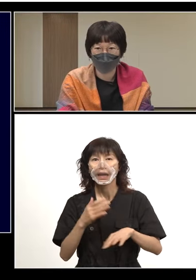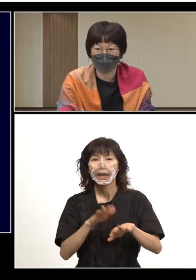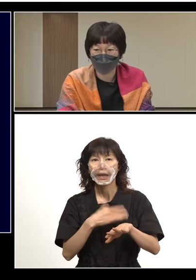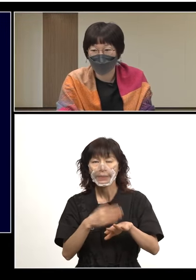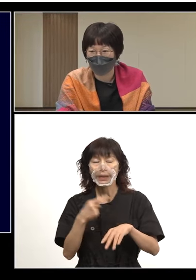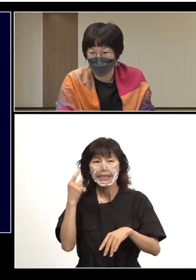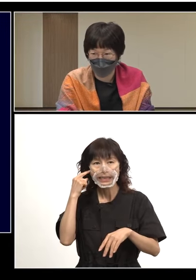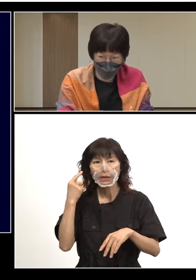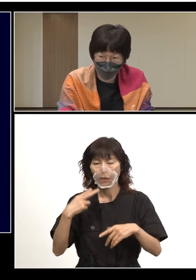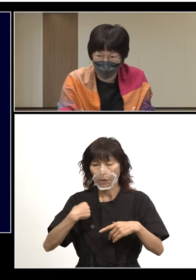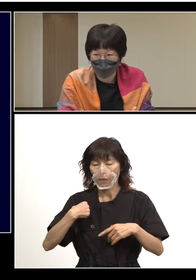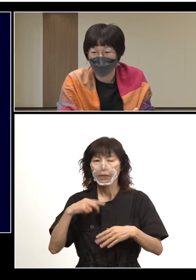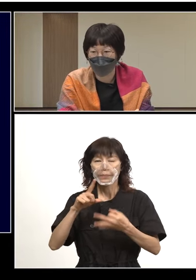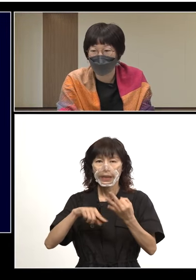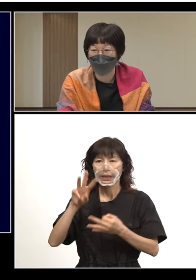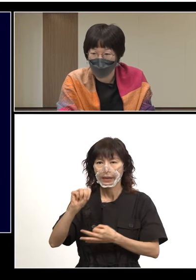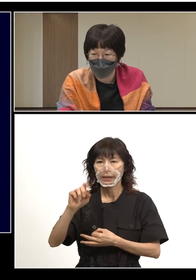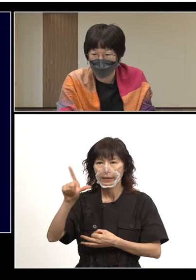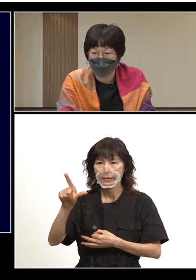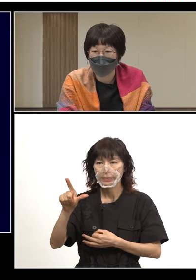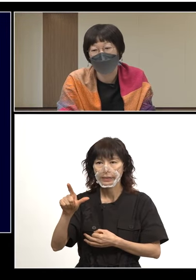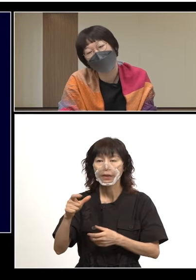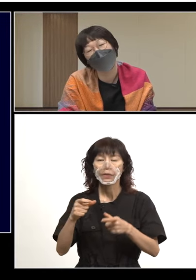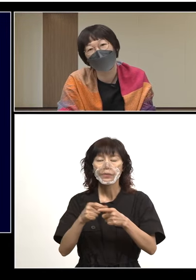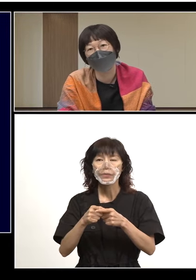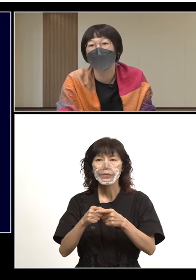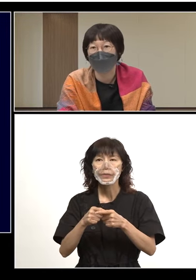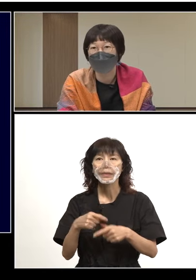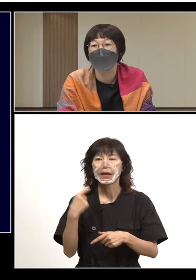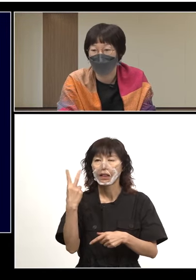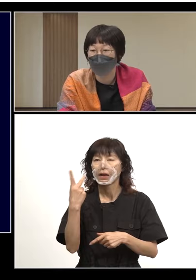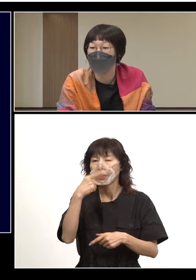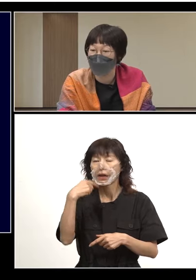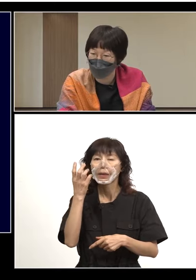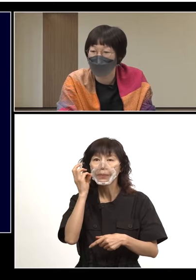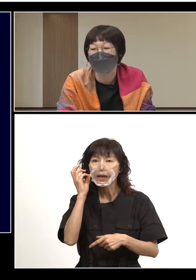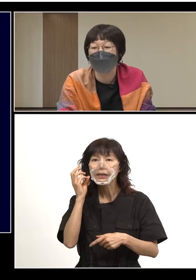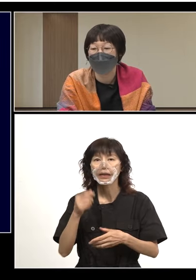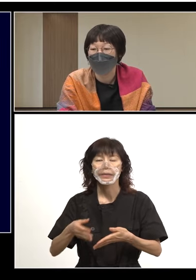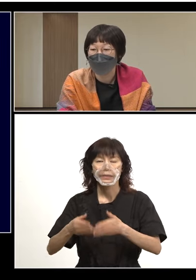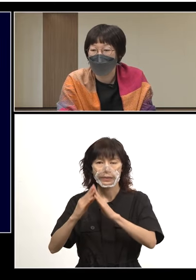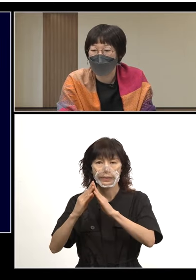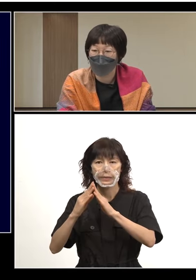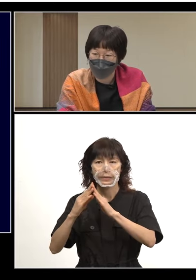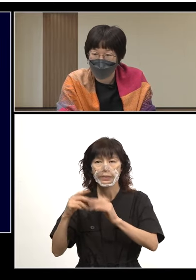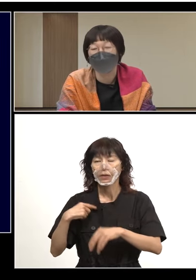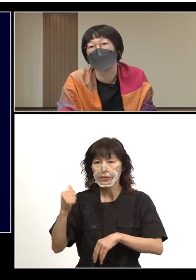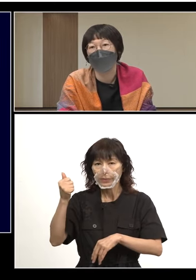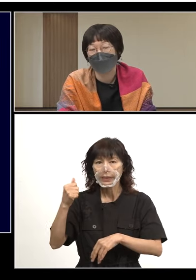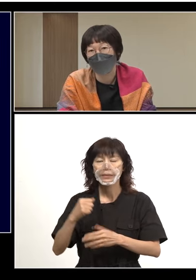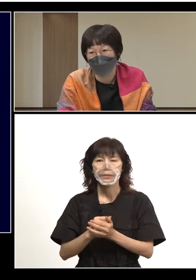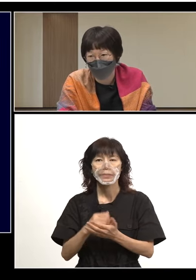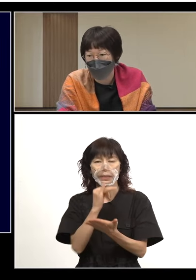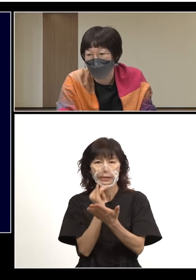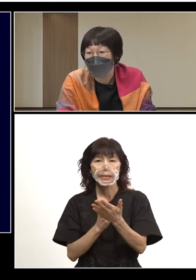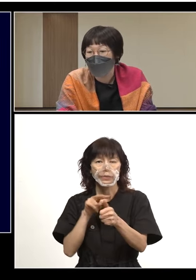紹聽到我講啦，就係、是、我係 Mimi 啦，我係兩口米，即、就、係、是、Mimi Low Performing Arts Development Foundation 嘅創辦人同埋